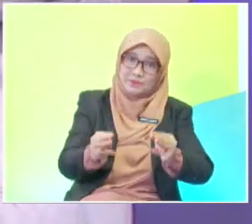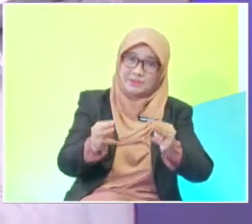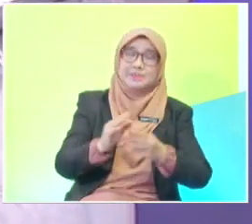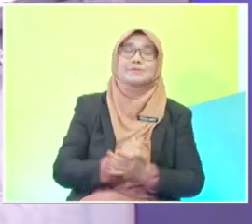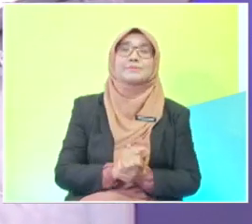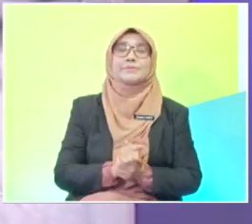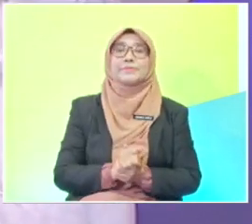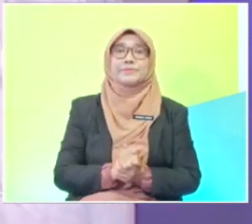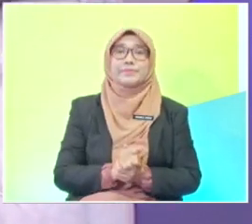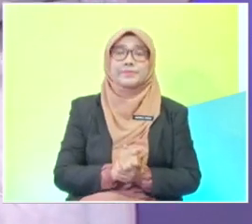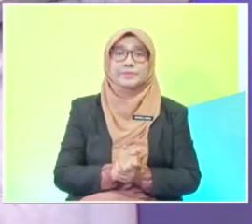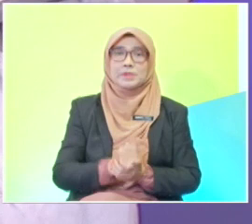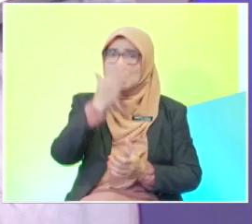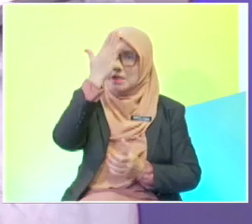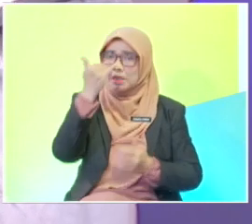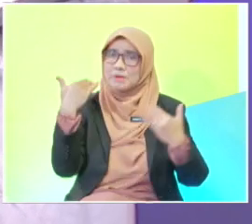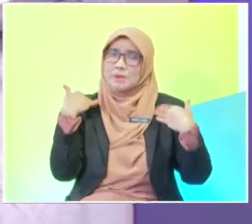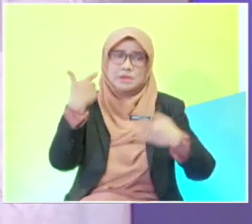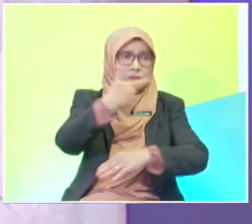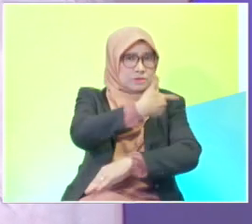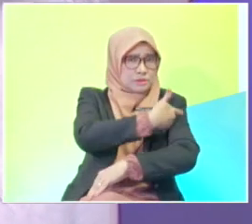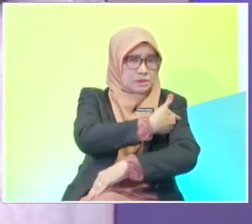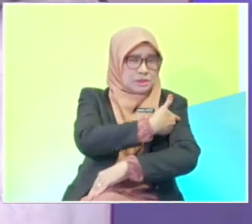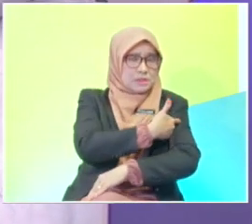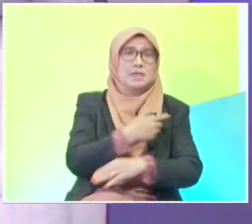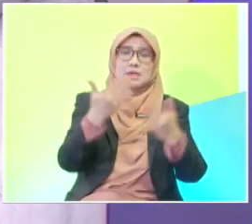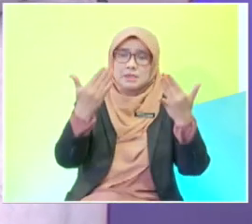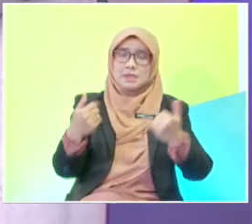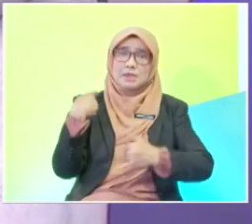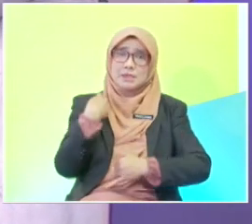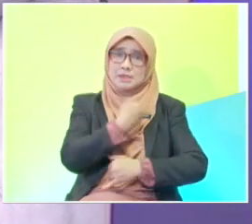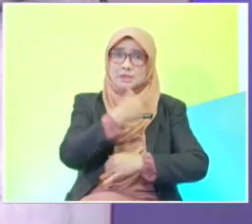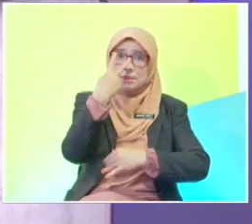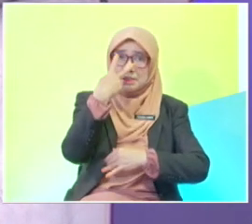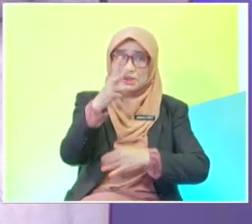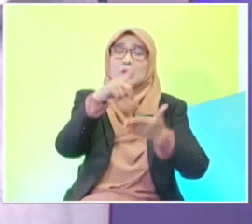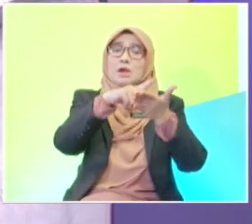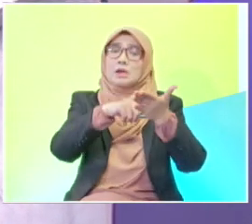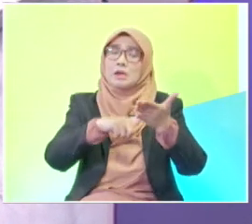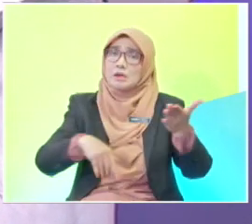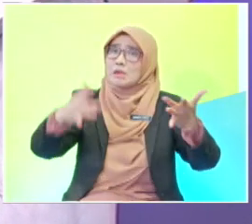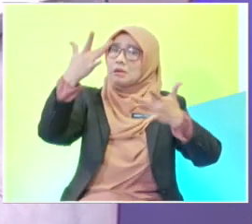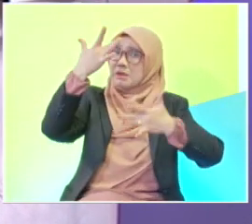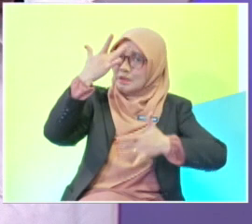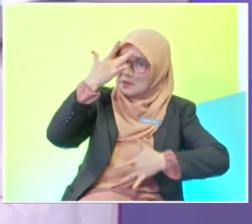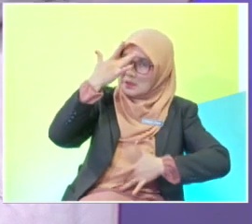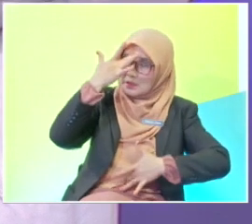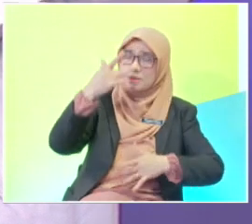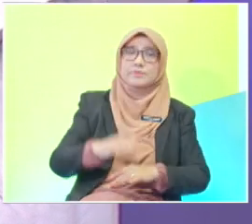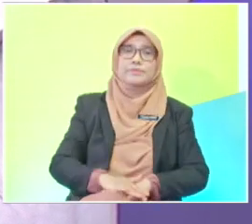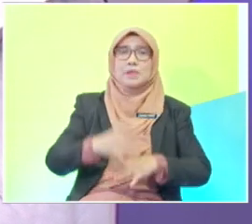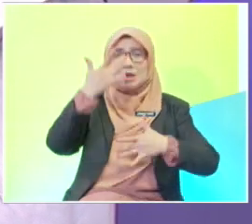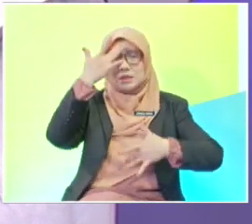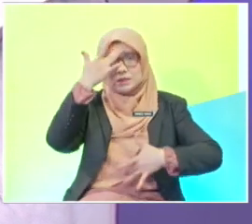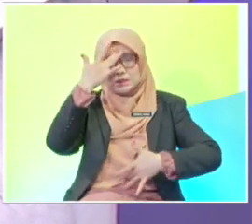jelaskan kenapa ada suntikan di awal rancangan tadi, okey, kita lihat dulu apakah itu penyakit. Okey, penyakit adalah merupakan